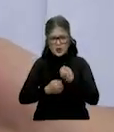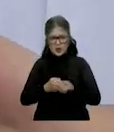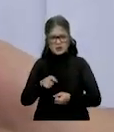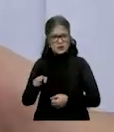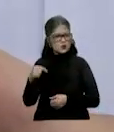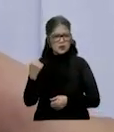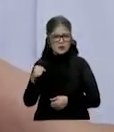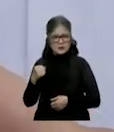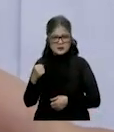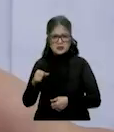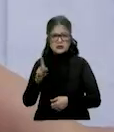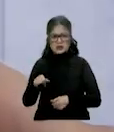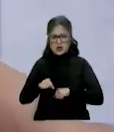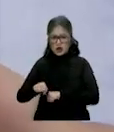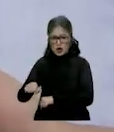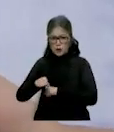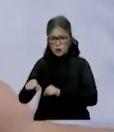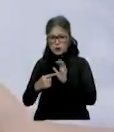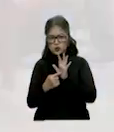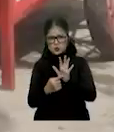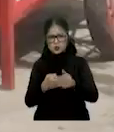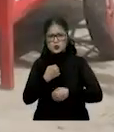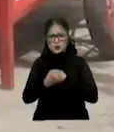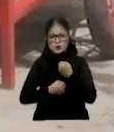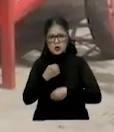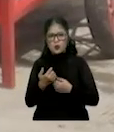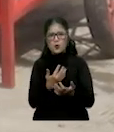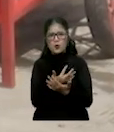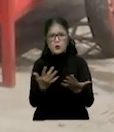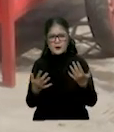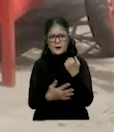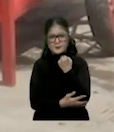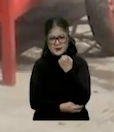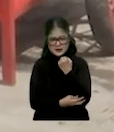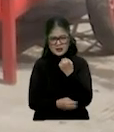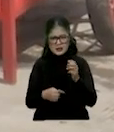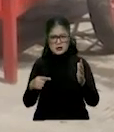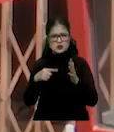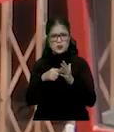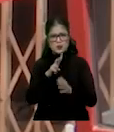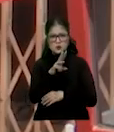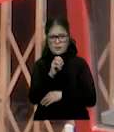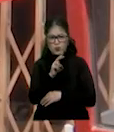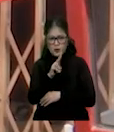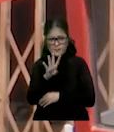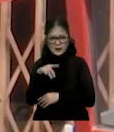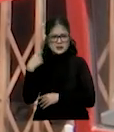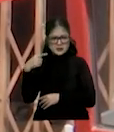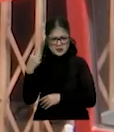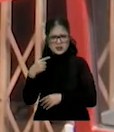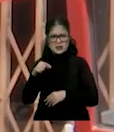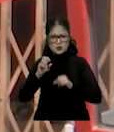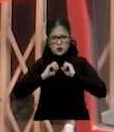kenapa gerobak ini simbol perjuangan rakyat kecil. Jelang pemilu 2024, Partai Perindo terus menjalankan program unggulannya